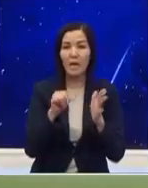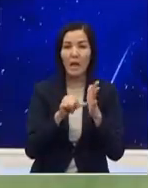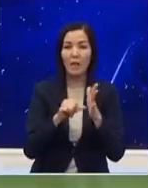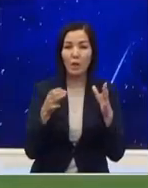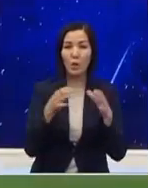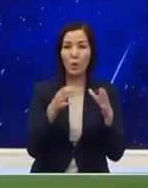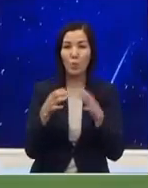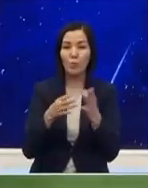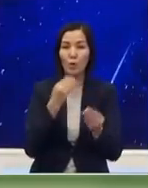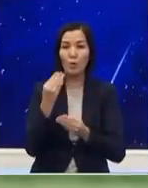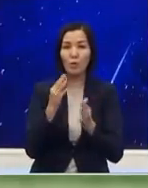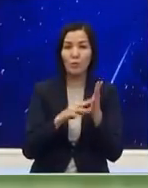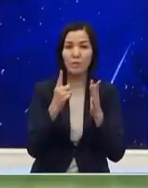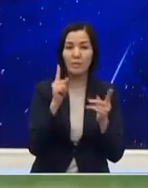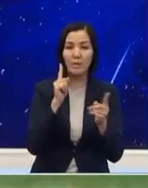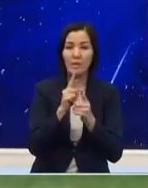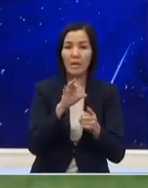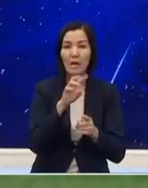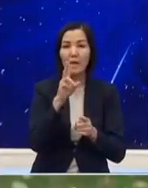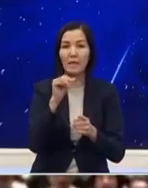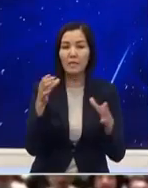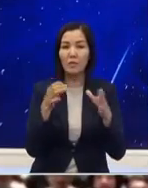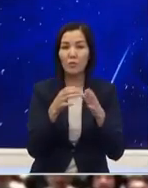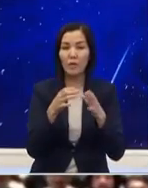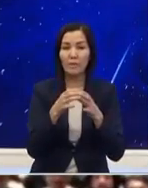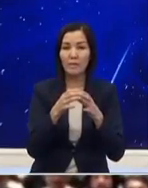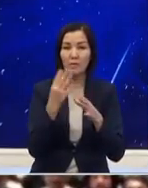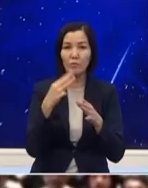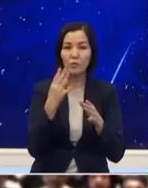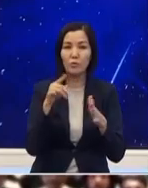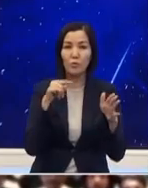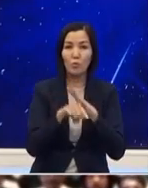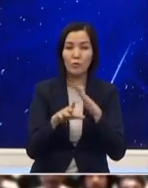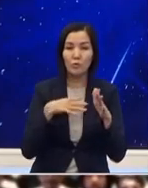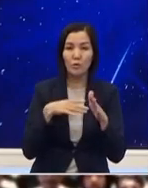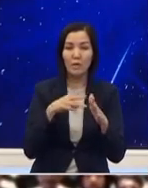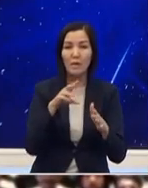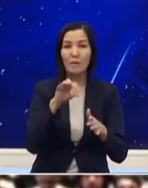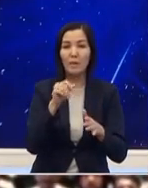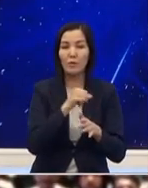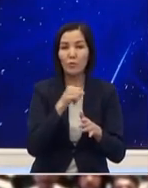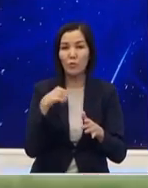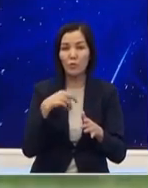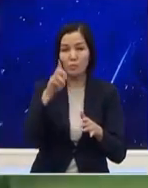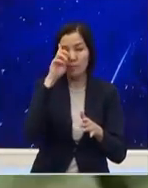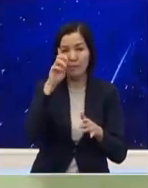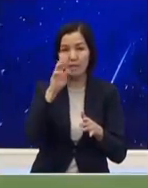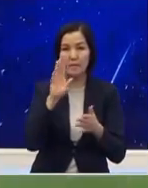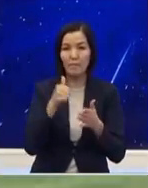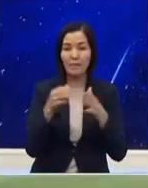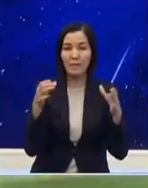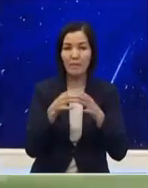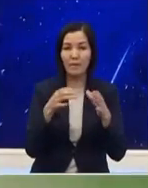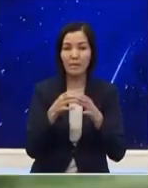ойнады. 91 матч өткізіп Аргентина құрамасы сапында 34 гол соқты. Марадона өзі елінің бас